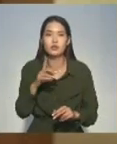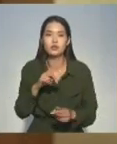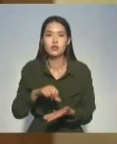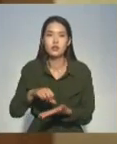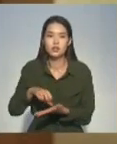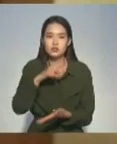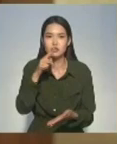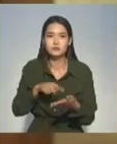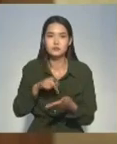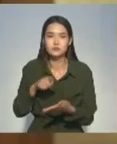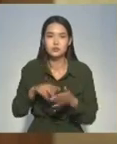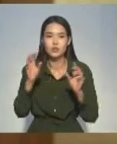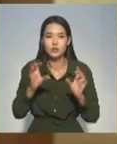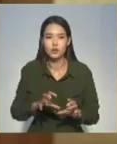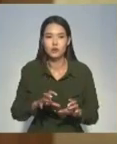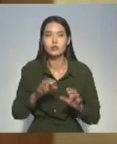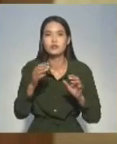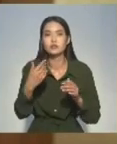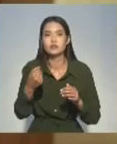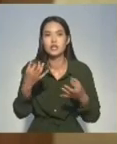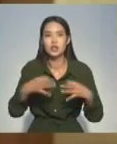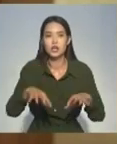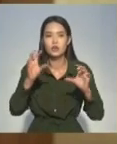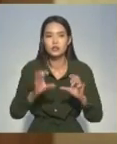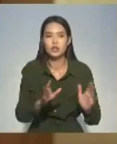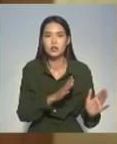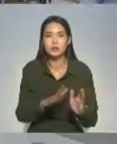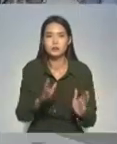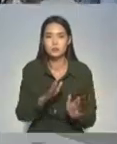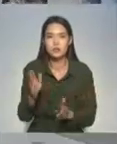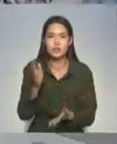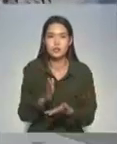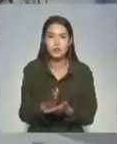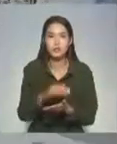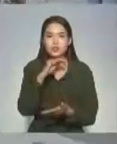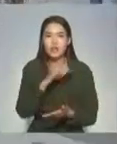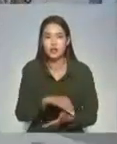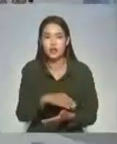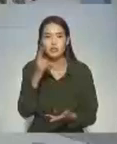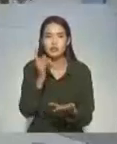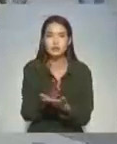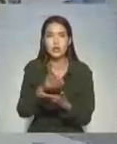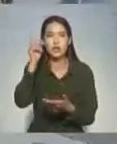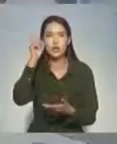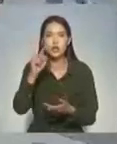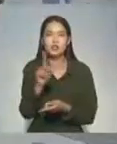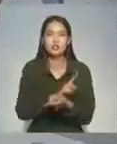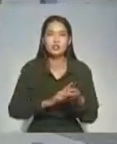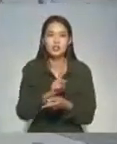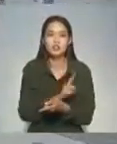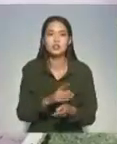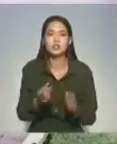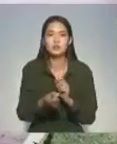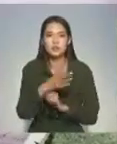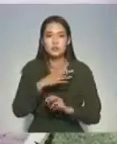китах. Это конституционная законность, правопорядок и права человека. Эксперты и политологи отмечают, изменения, которые были